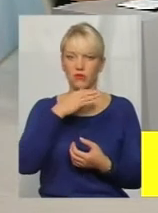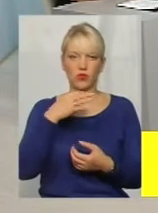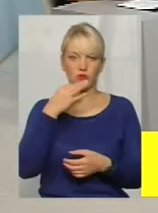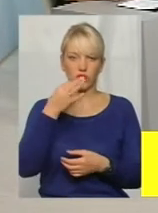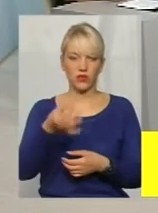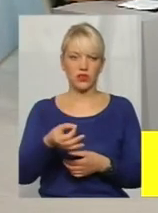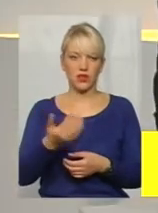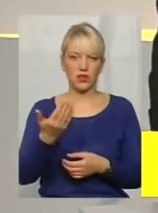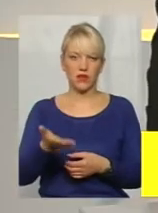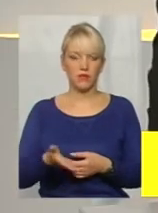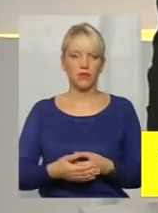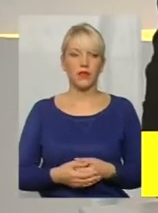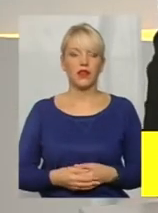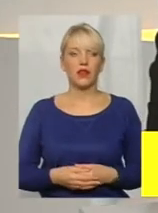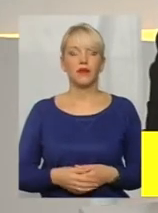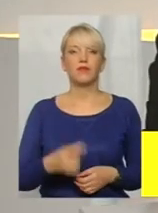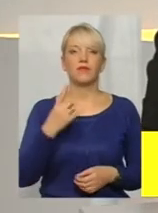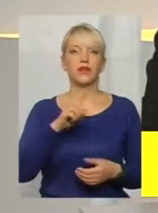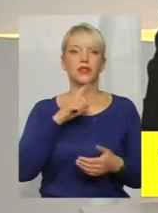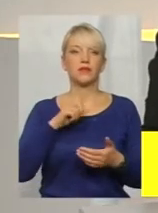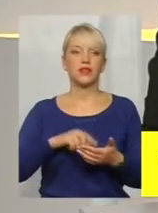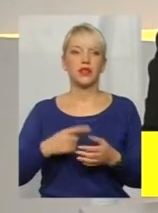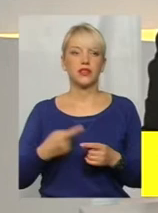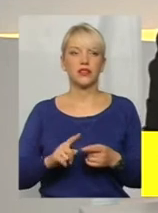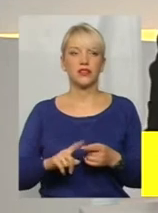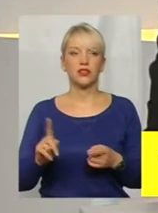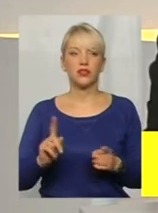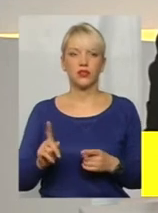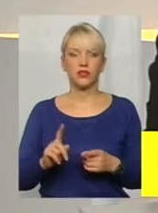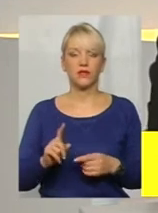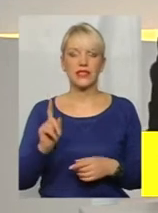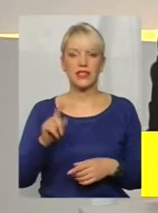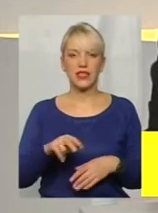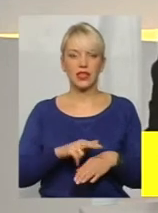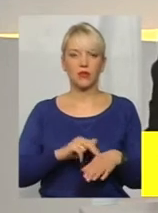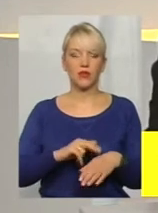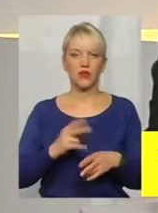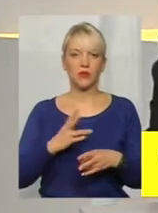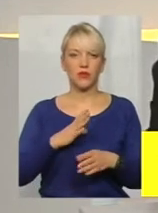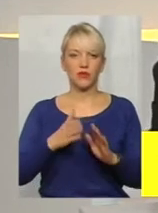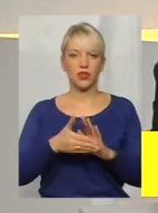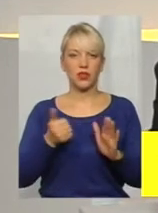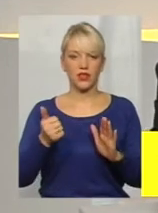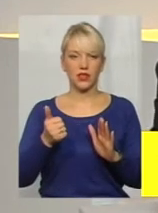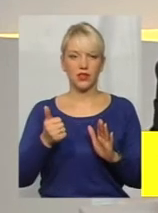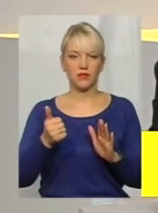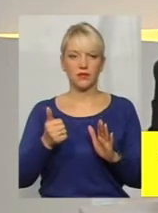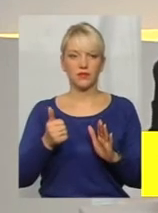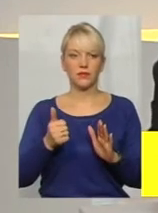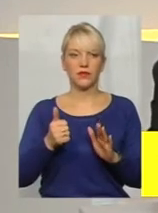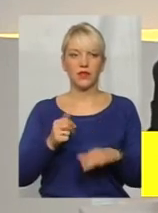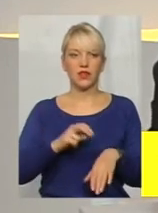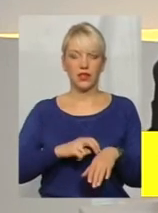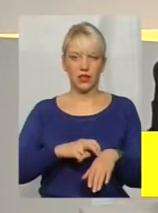відповіді на це. Я вас зрозуміла, але перше питання – це те, що все ж таки поліцію мали викликати